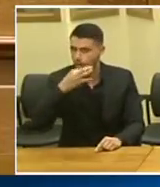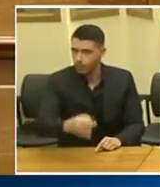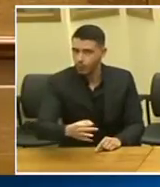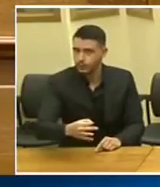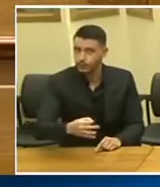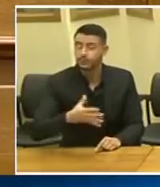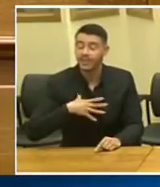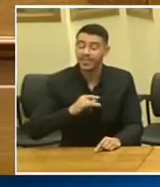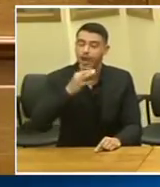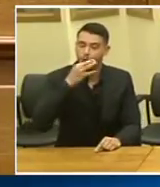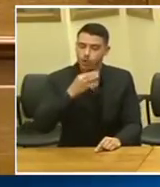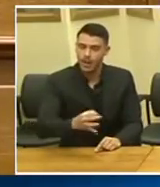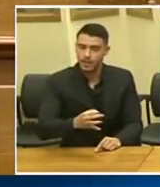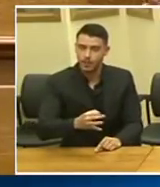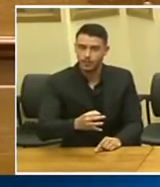Θέλω λοιπόν να πω...